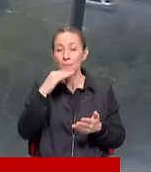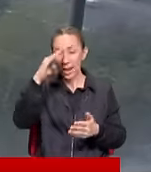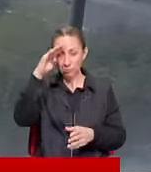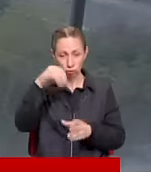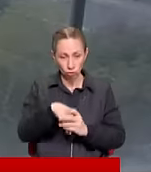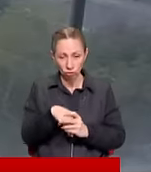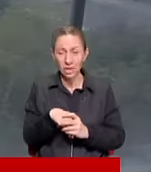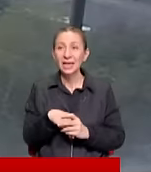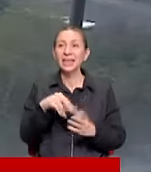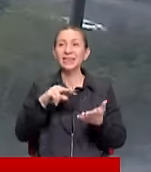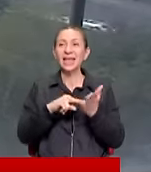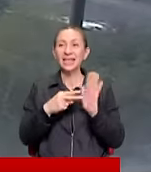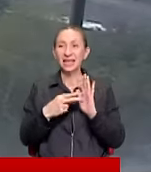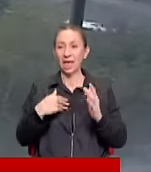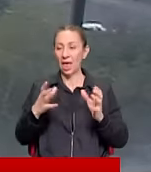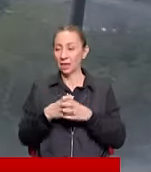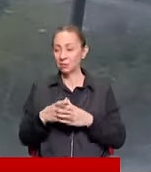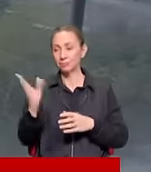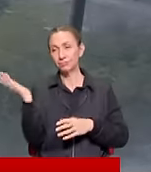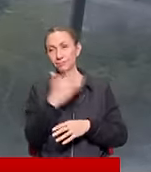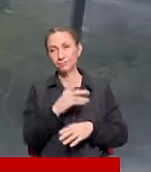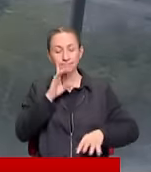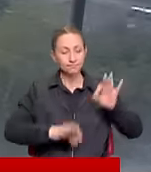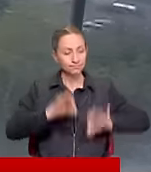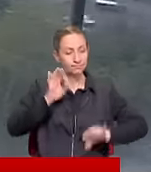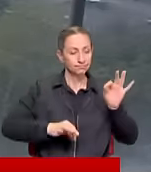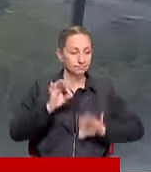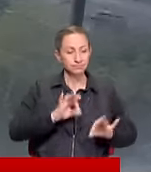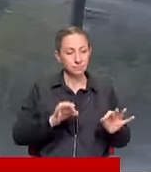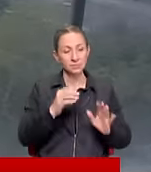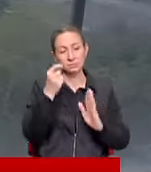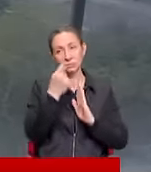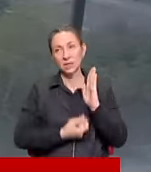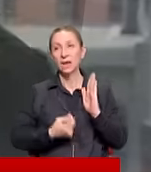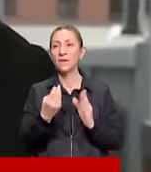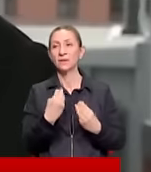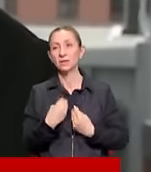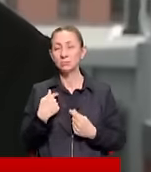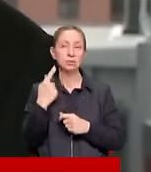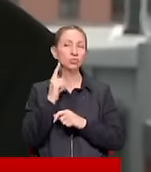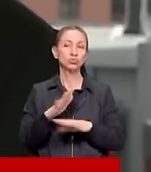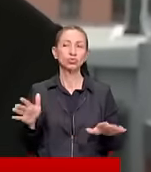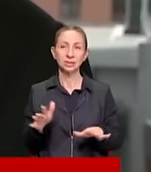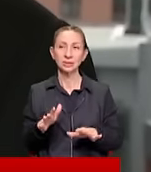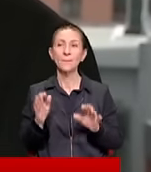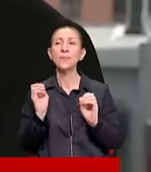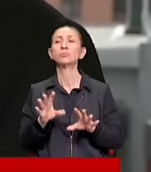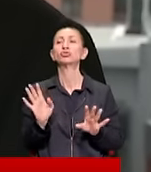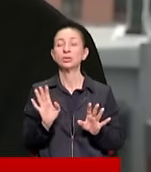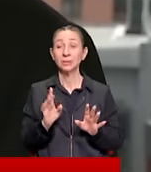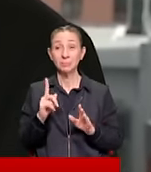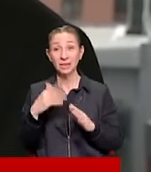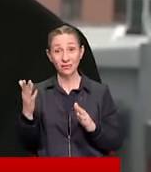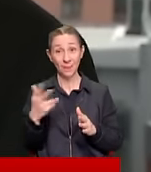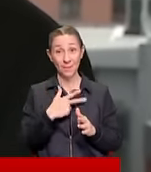dönüşü teknik ekiplerimiz tam tespit haline bize verecekler. O zaman bu konuyu da kamuoyuna duyuracağız. Şimdi bırakmayacağız. Bir